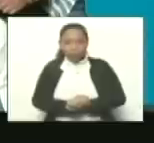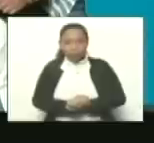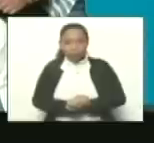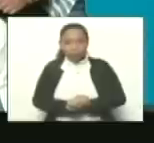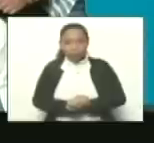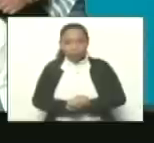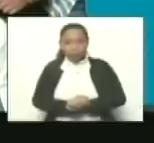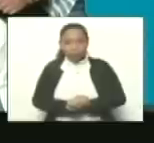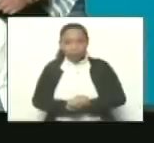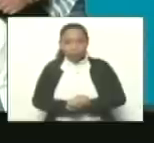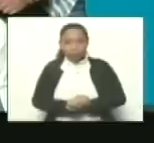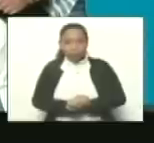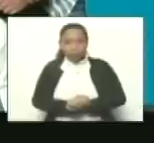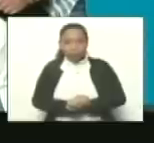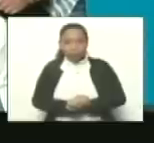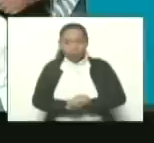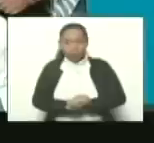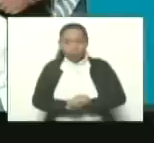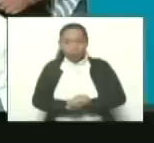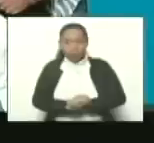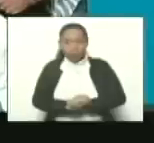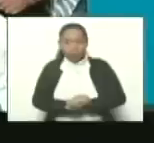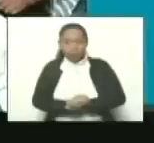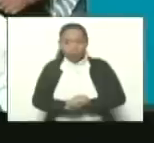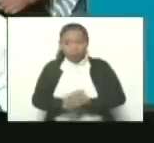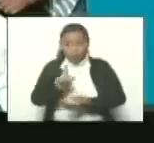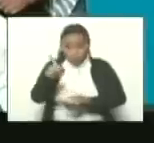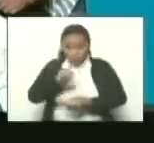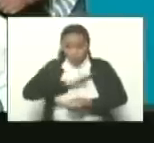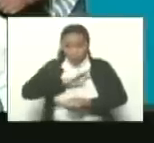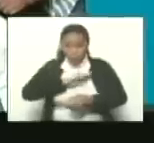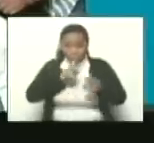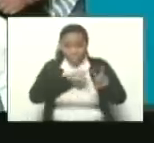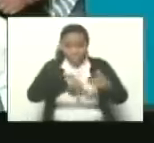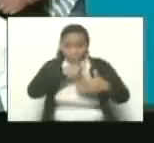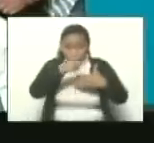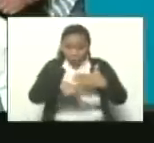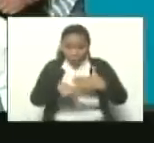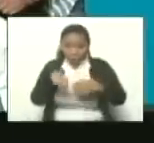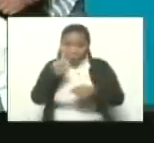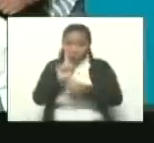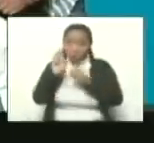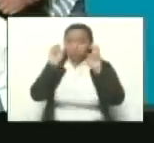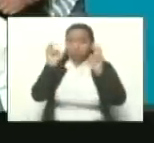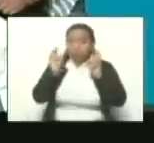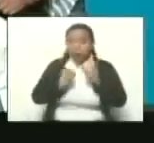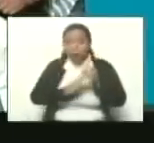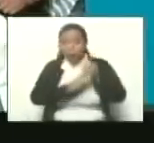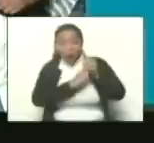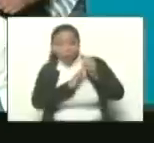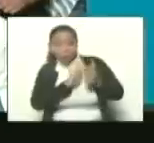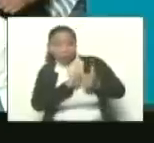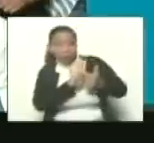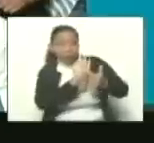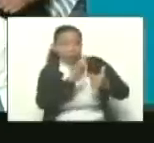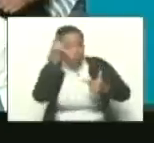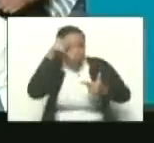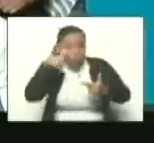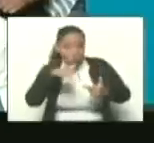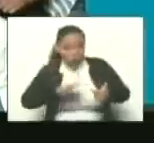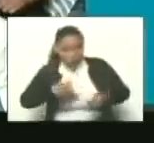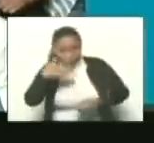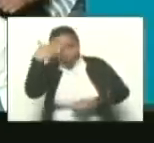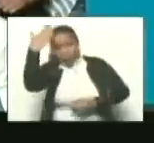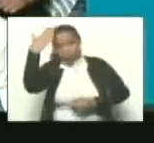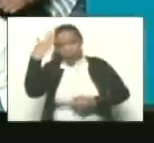أصول عربية. Nosotros con su programa no vamos solo a estar dirigiéndonos a los pueblos árabes